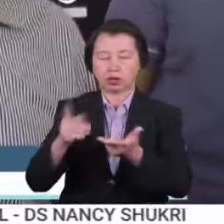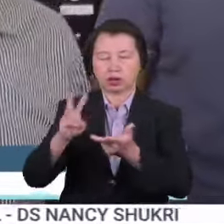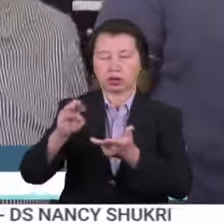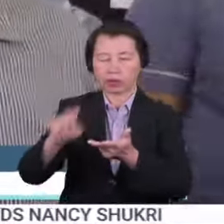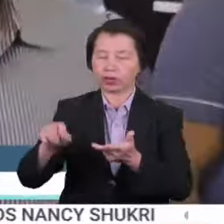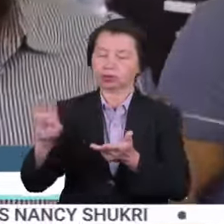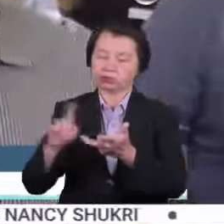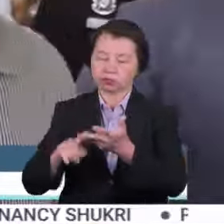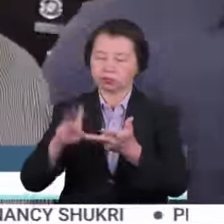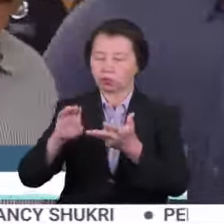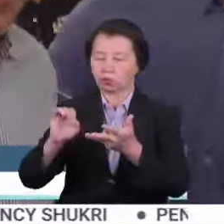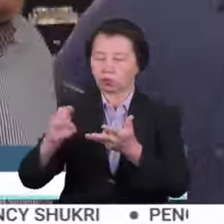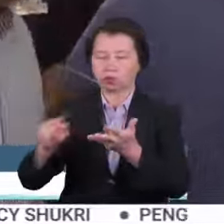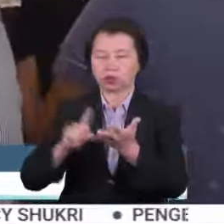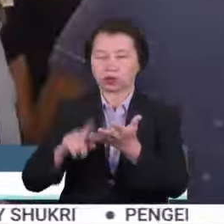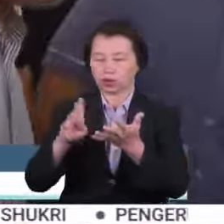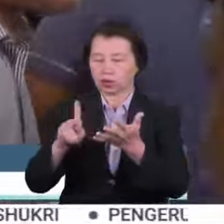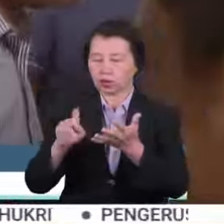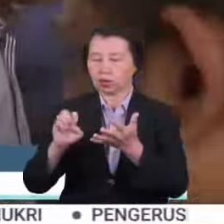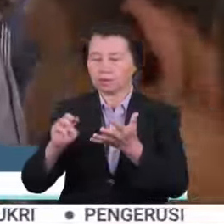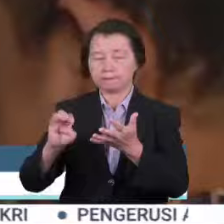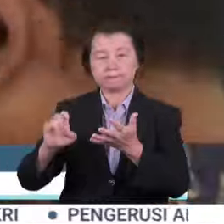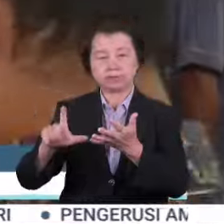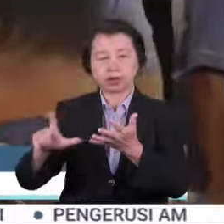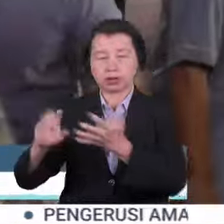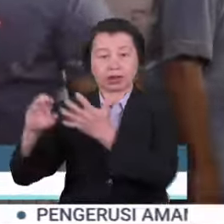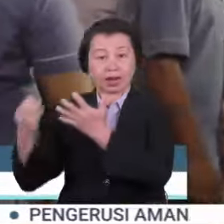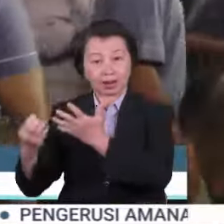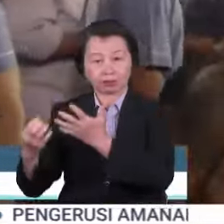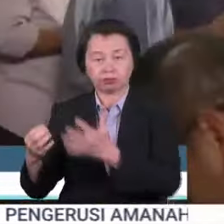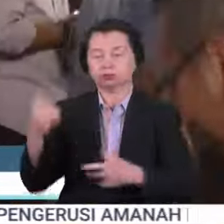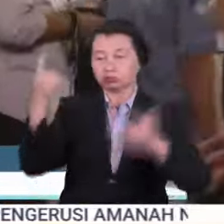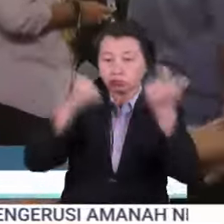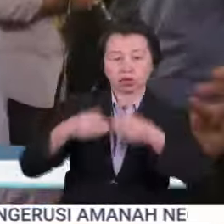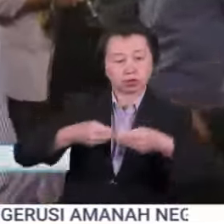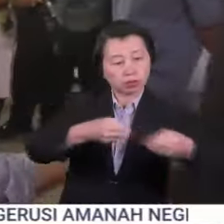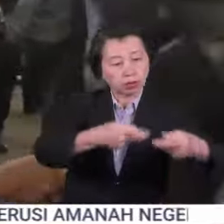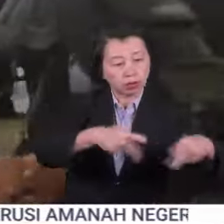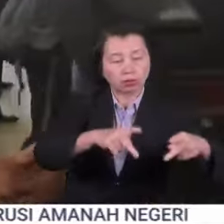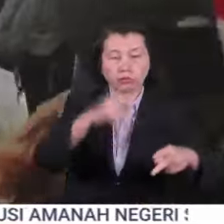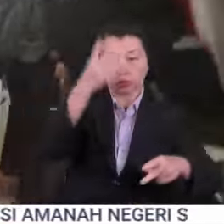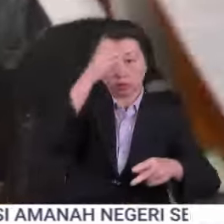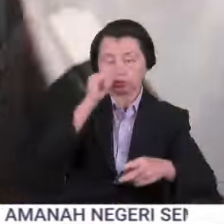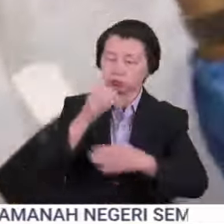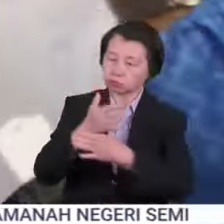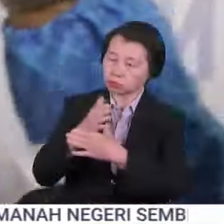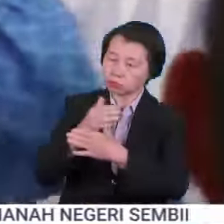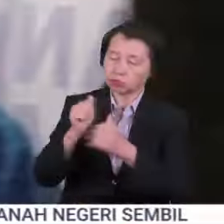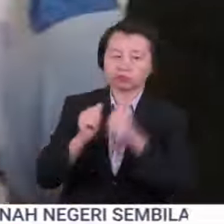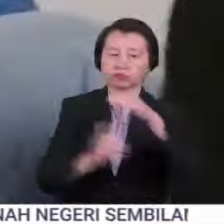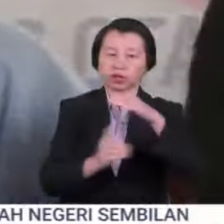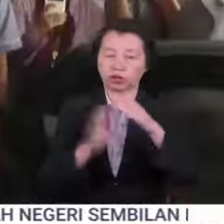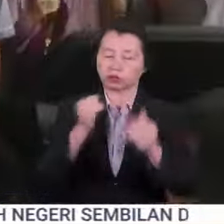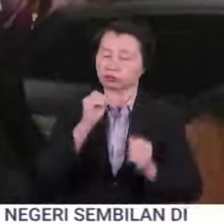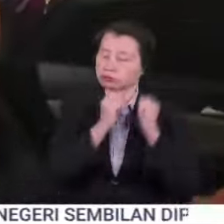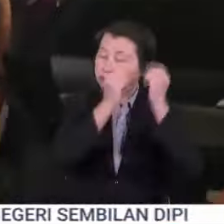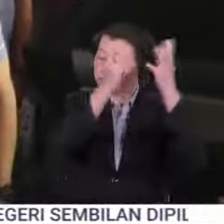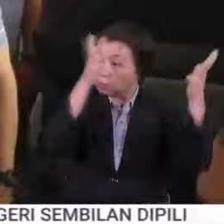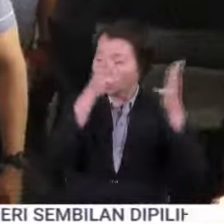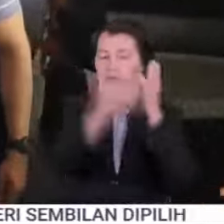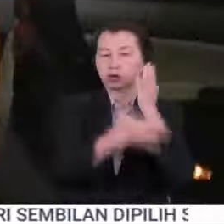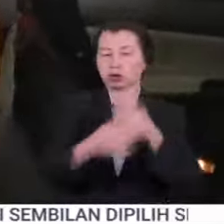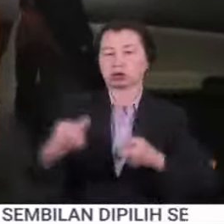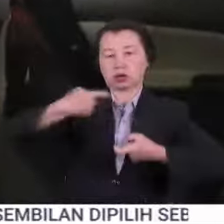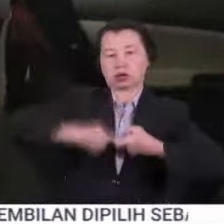Amazon, Boeing dan Kimberly-Clark. Lawatan itu juga memberi peluang kepada Dato' Sri Anwar untuk berkongsi dasar dan aspirasi negara